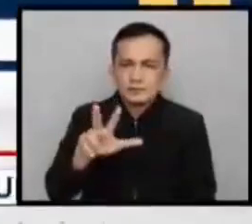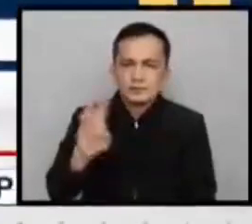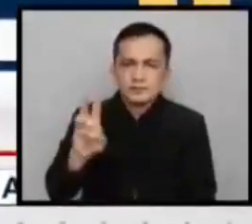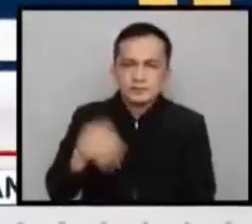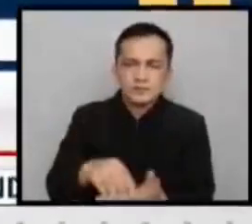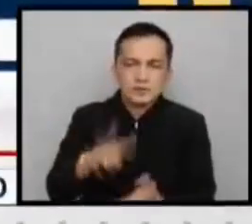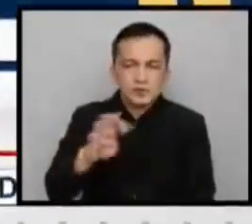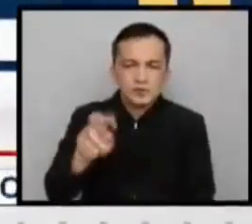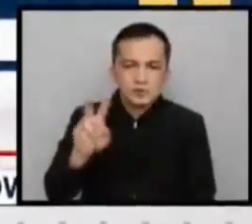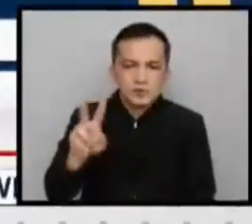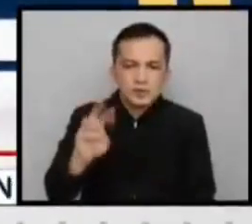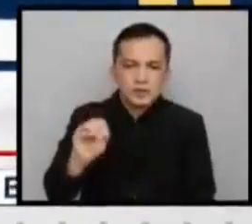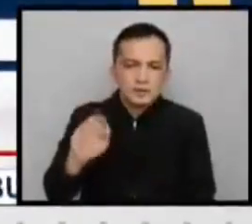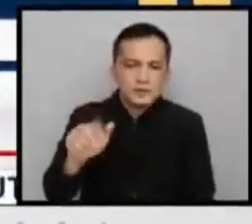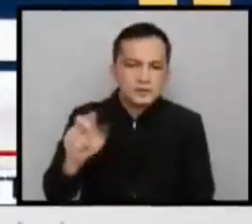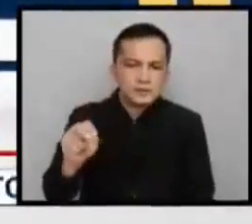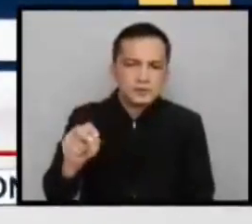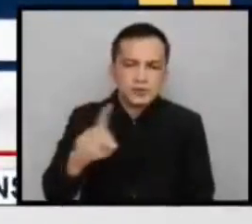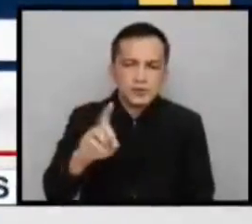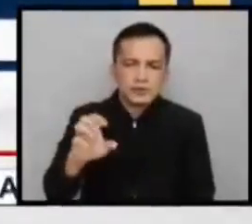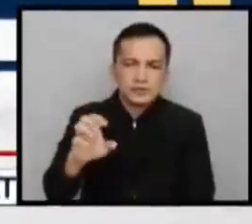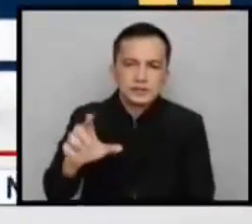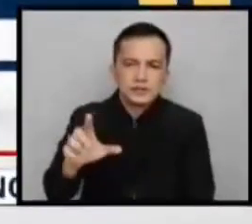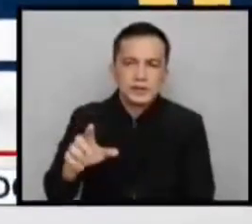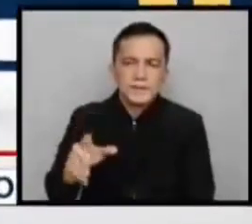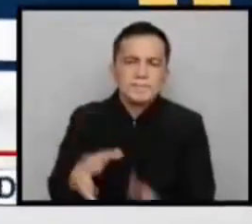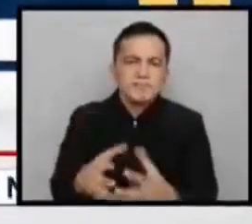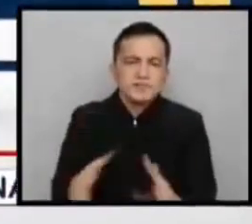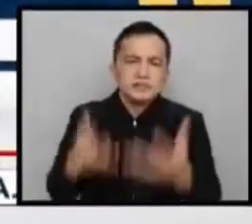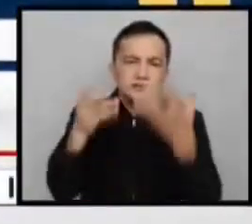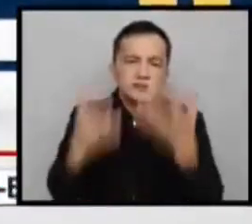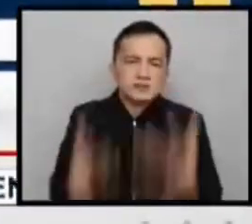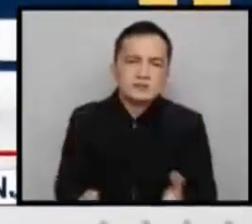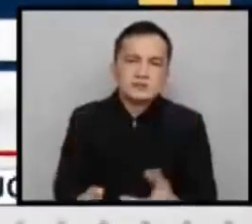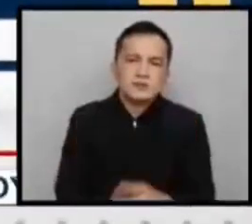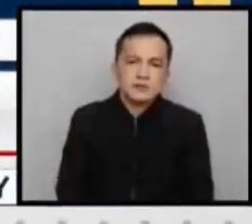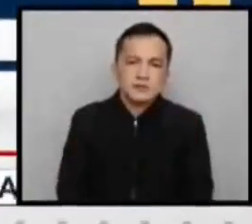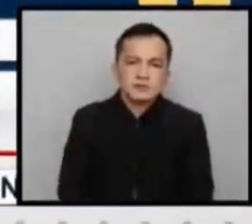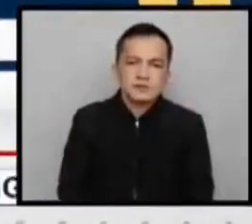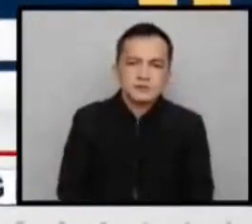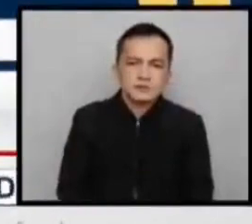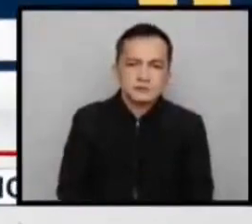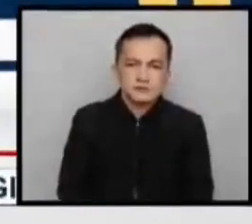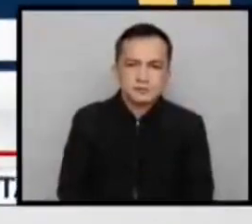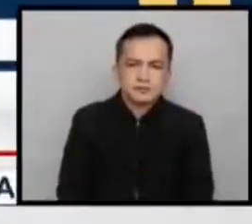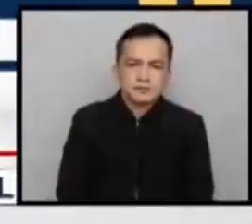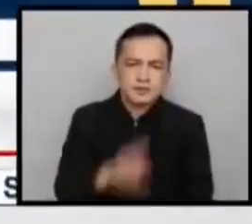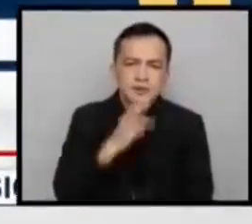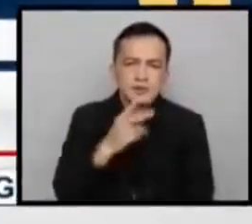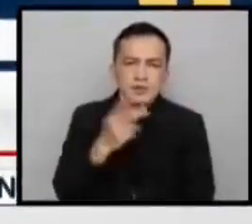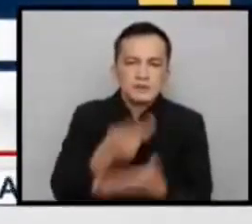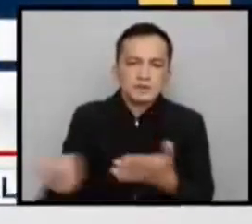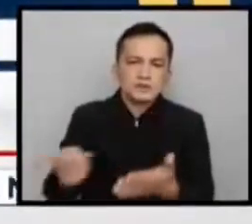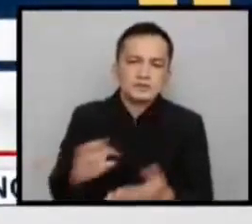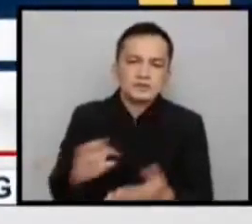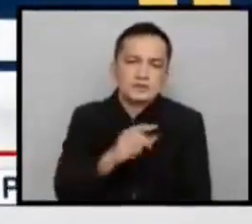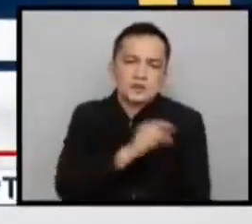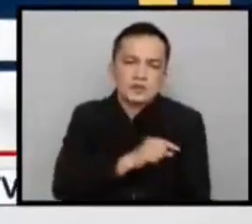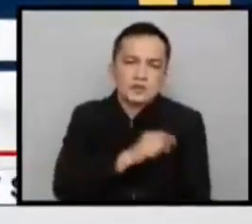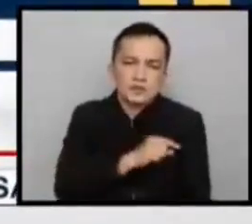36,402 mpn per 100 ml pa. So sobrang bagsak pa niya dun sa water quality monitoring